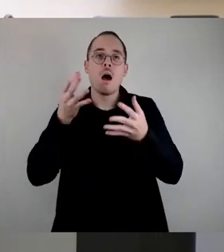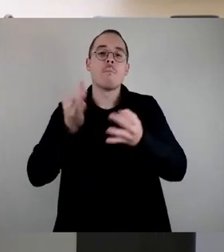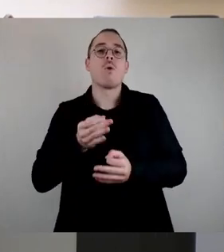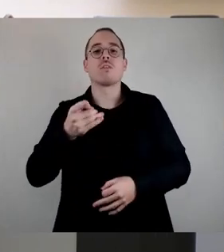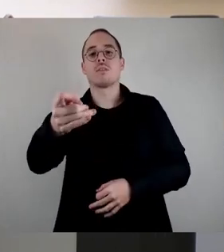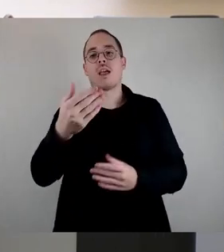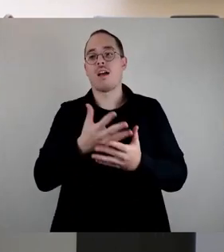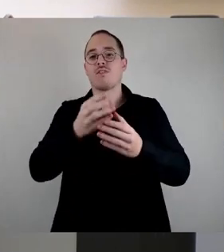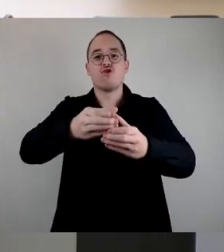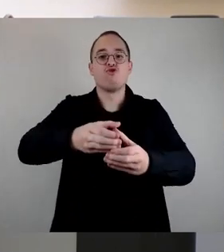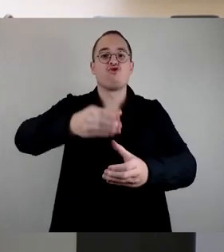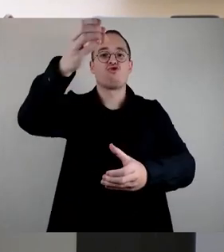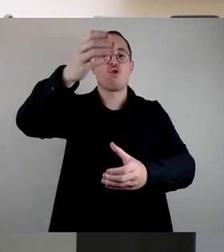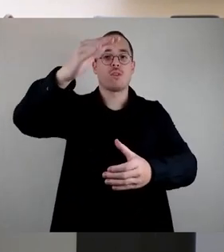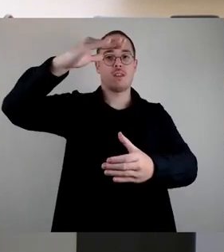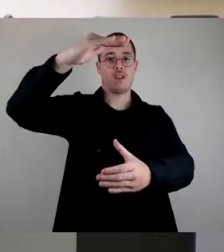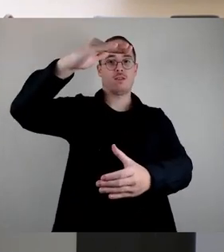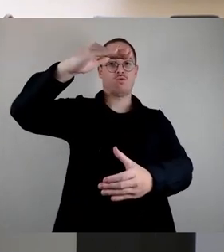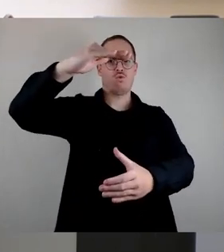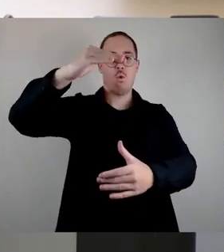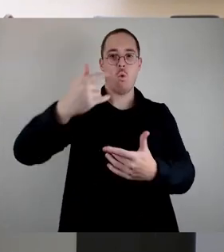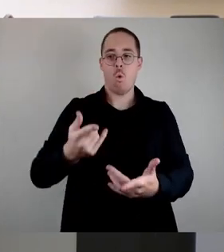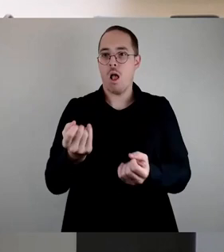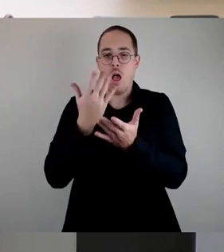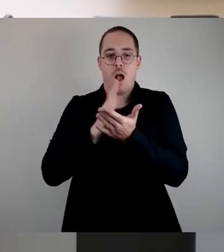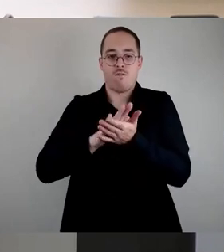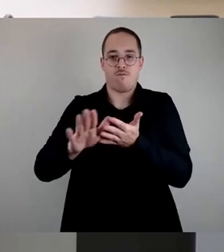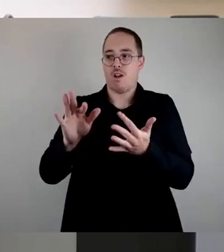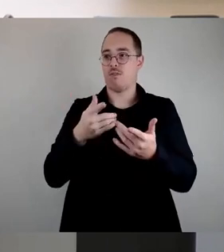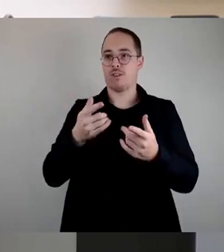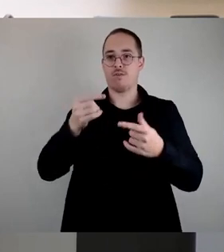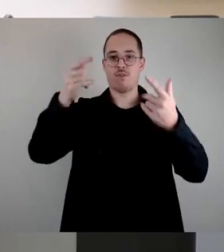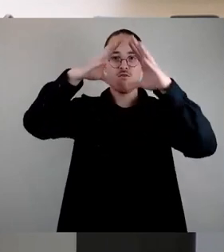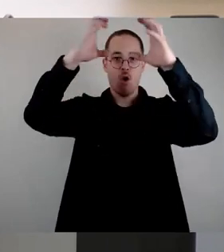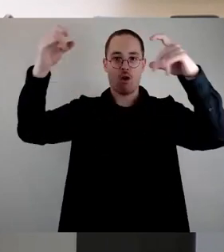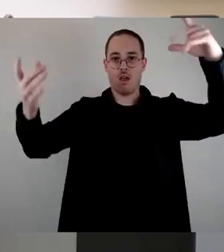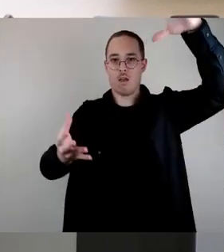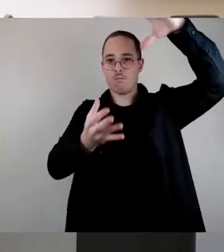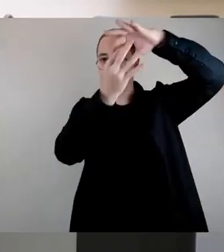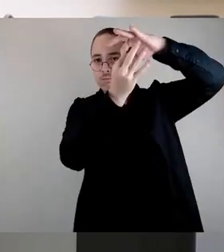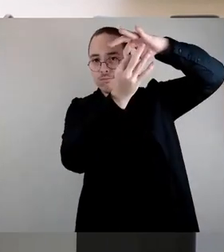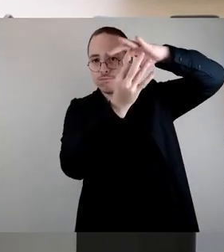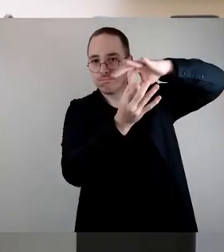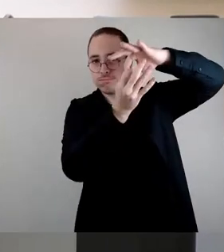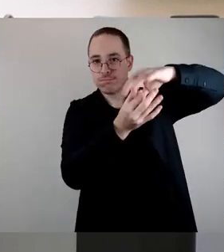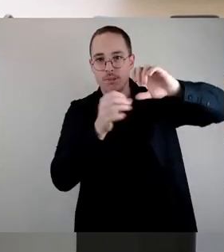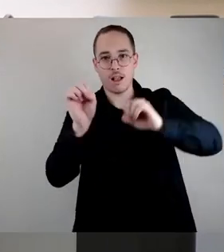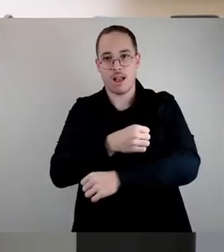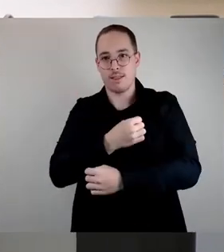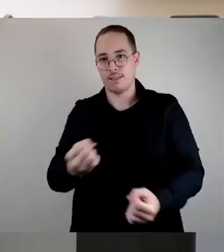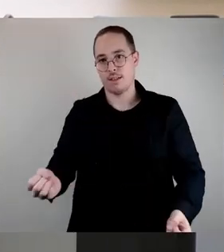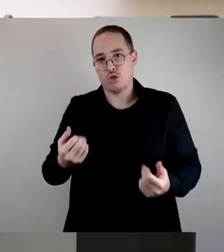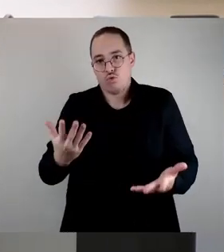hängen, aber der Einfluss ist trotzdem geringer und sie hat ganz definitiv eine echte Lenkungswirkung hin